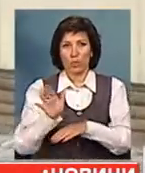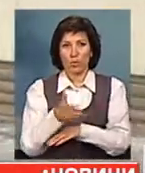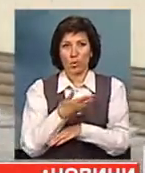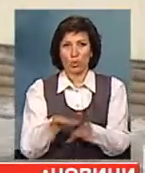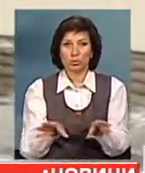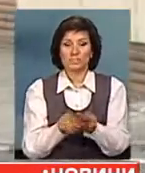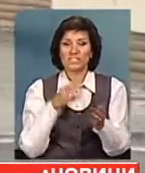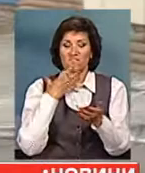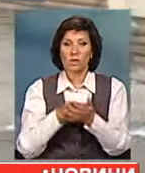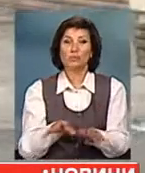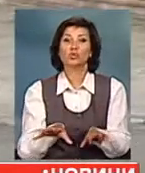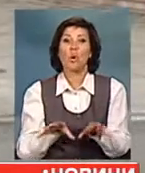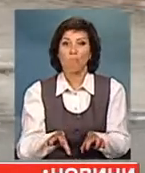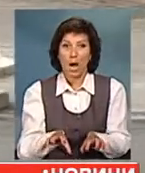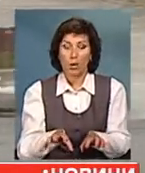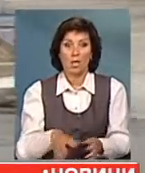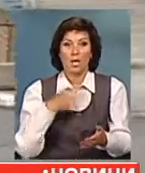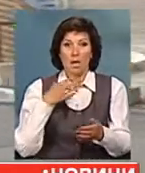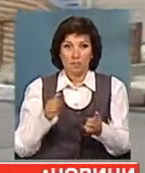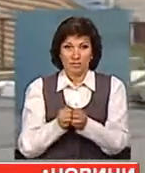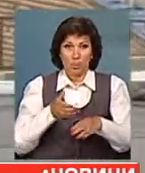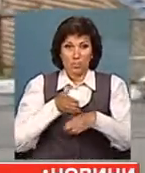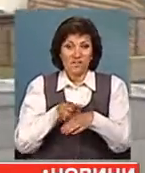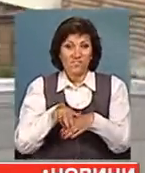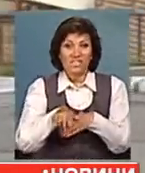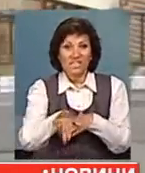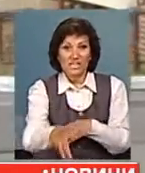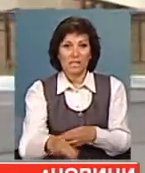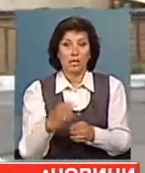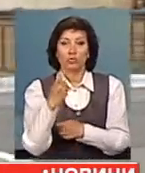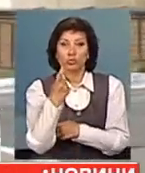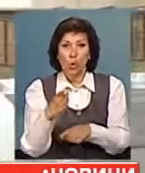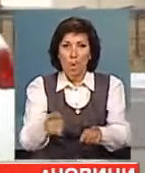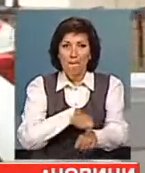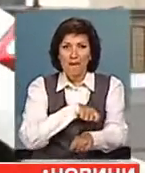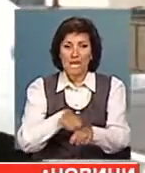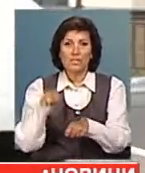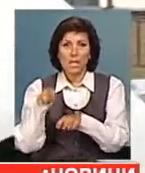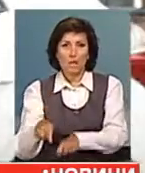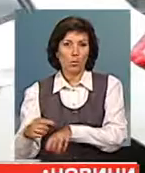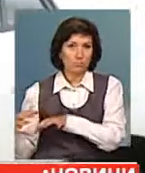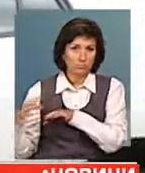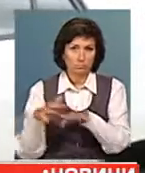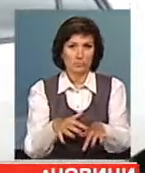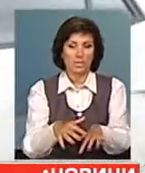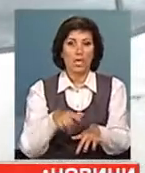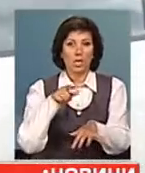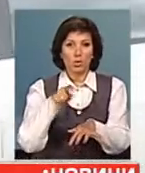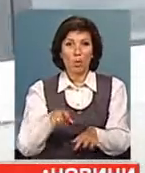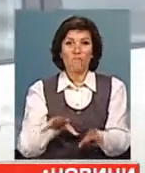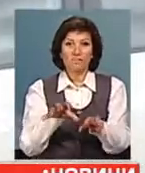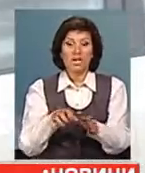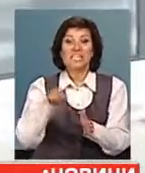прогулянку із своїм собакою. Від свого під'їзду він встиг відійти менш ніж на 100 метрів і на нього скоїли напад. Його